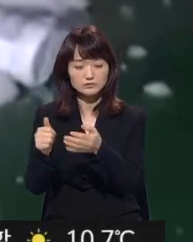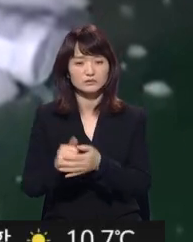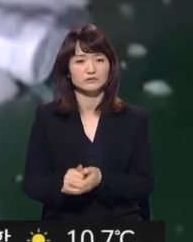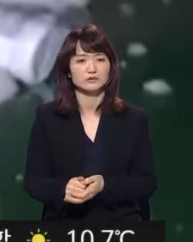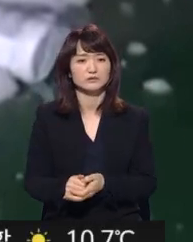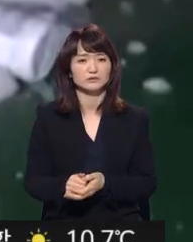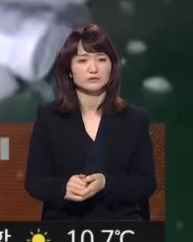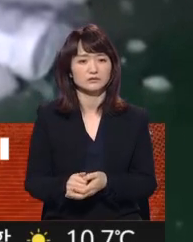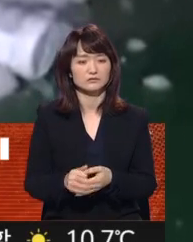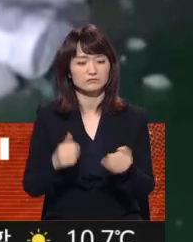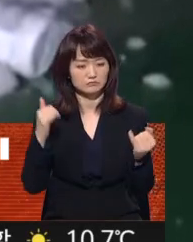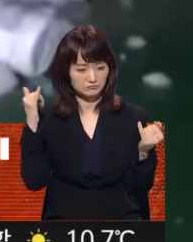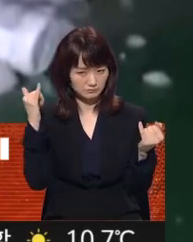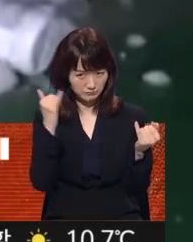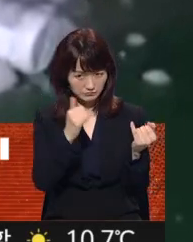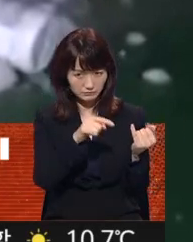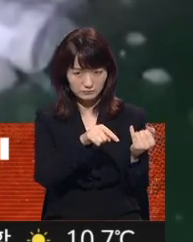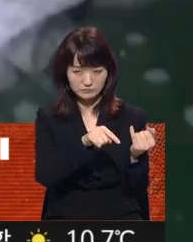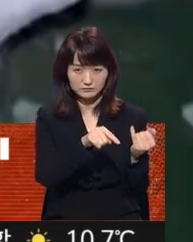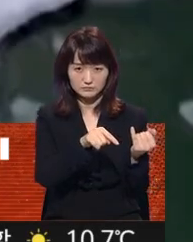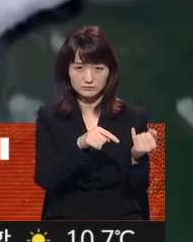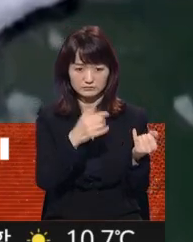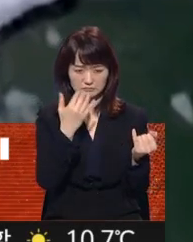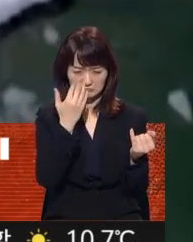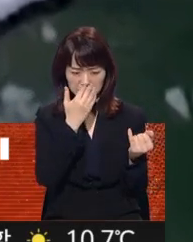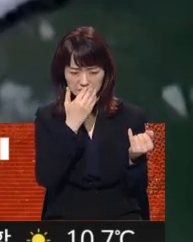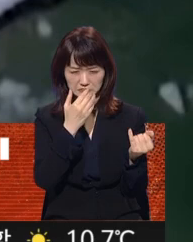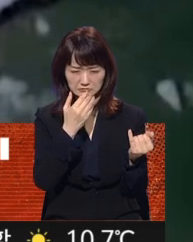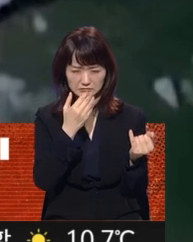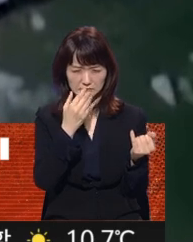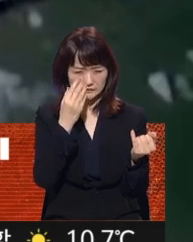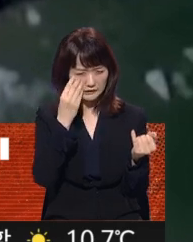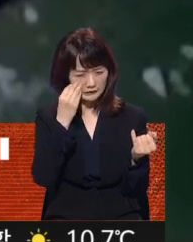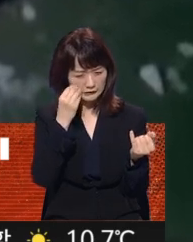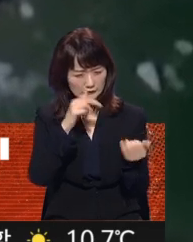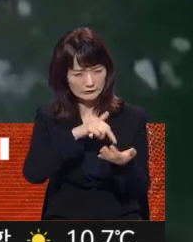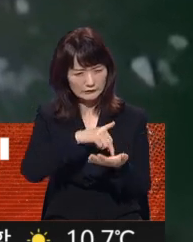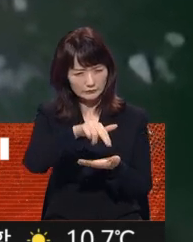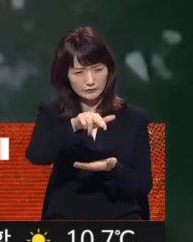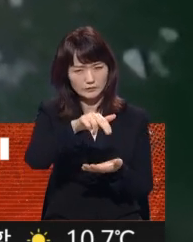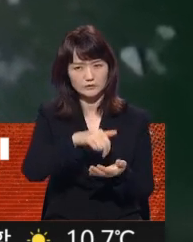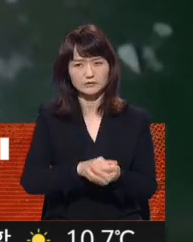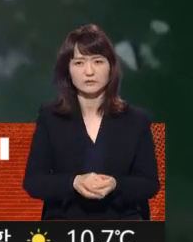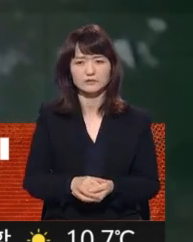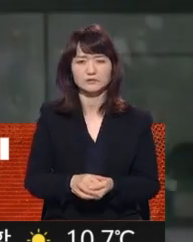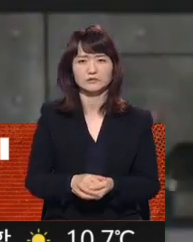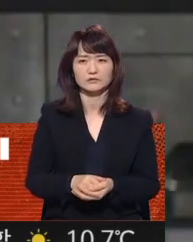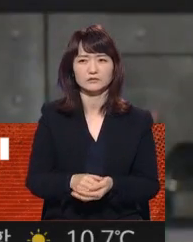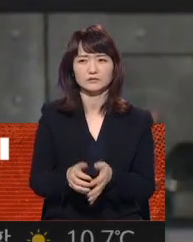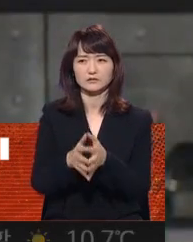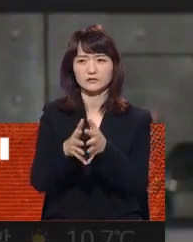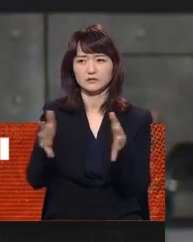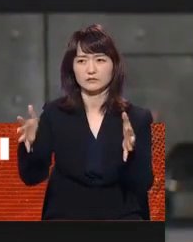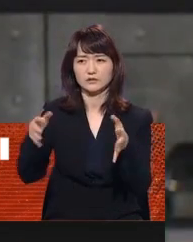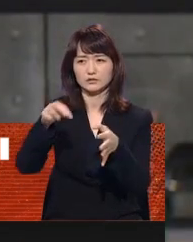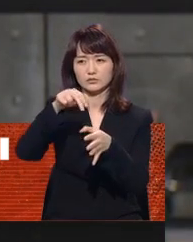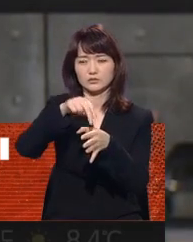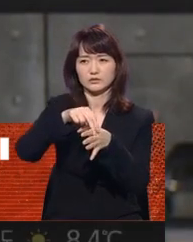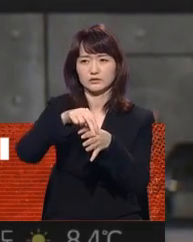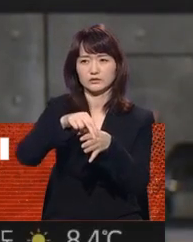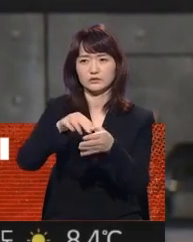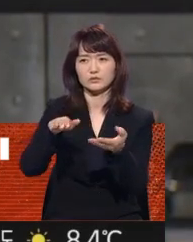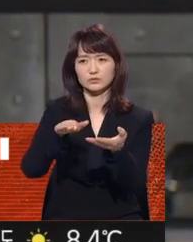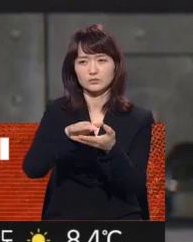전화번호를 통해서 굉장히 뭐 성적인 부적절한 영상들을 보냈고요 심지어 옥상에 사는 놀이 계속하자 뭐 이런 식의